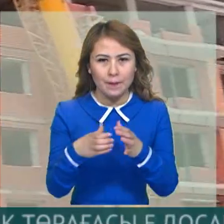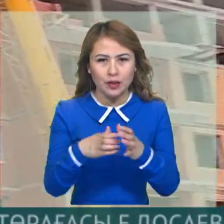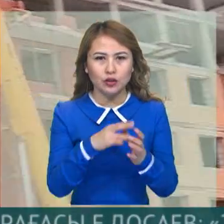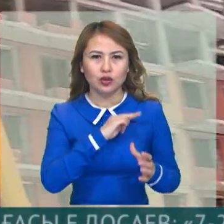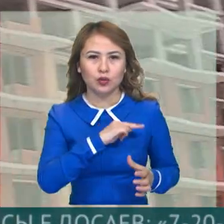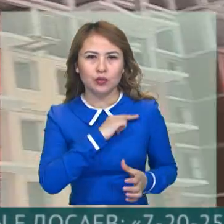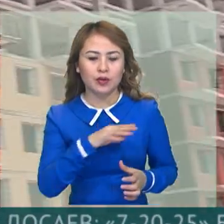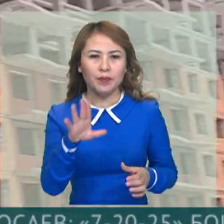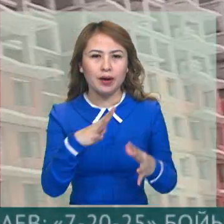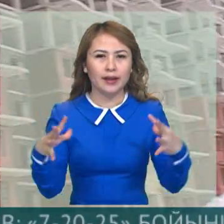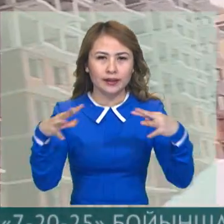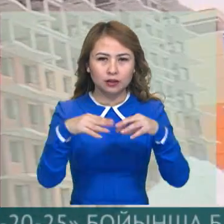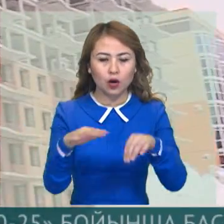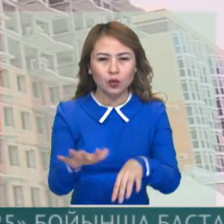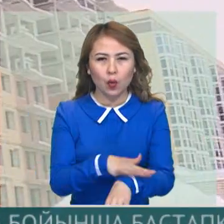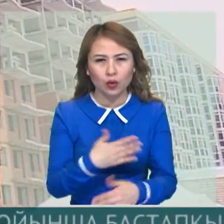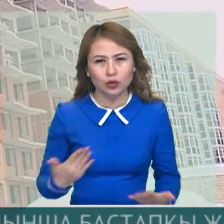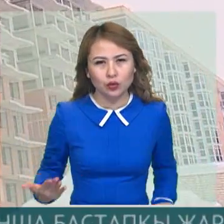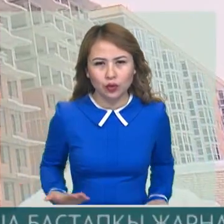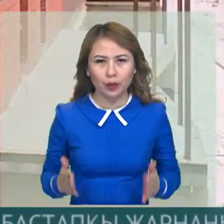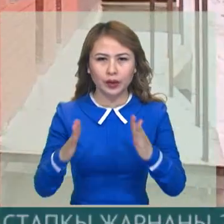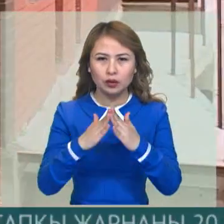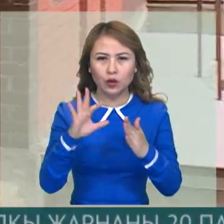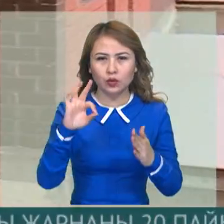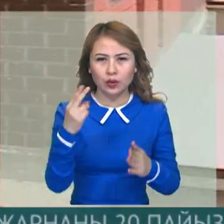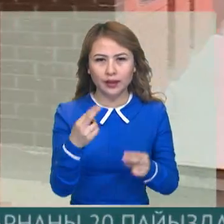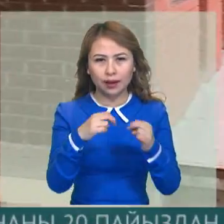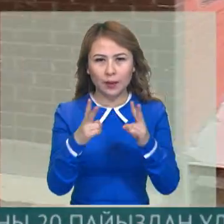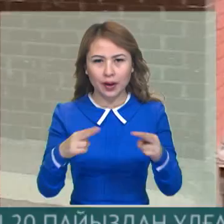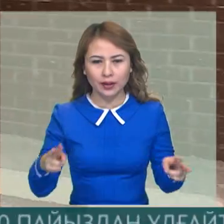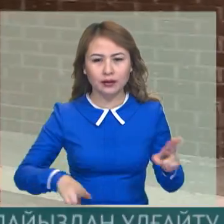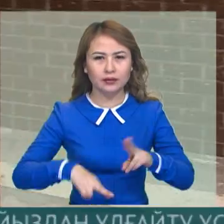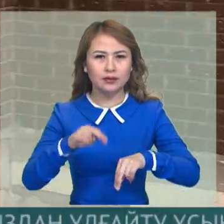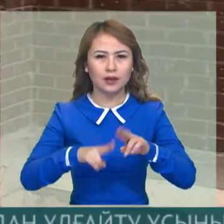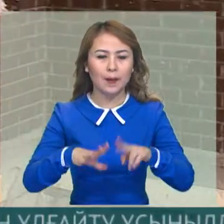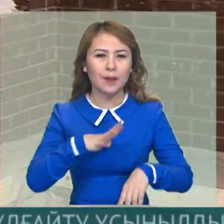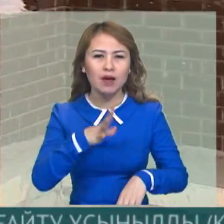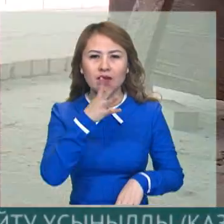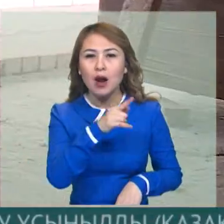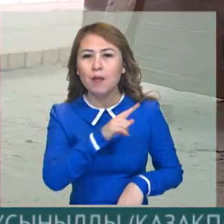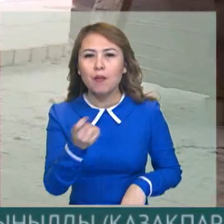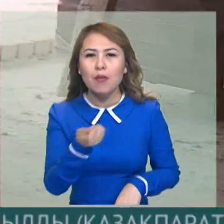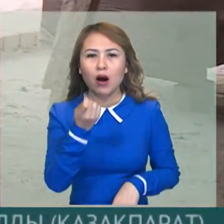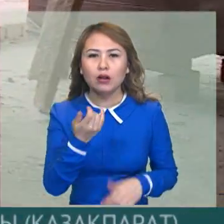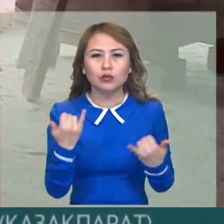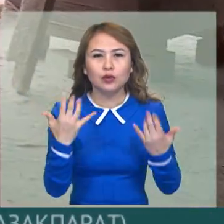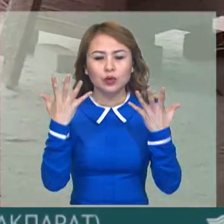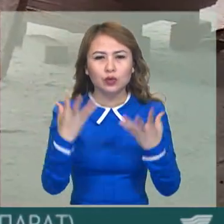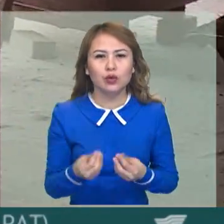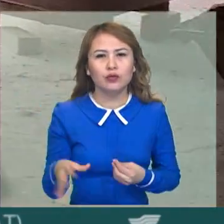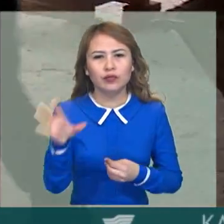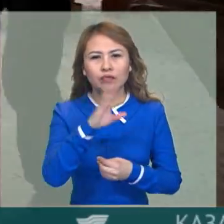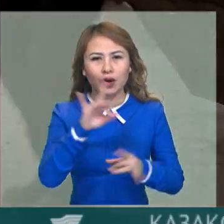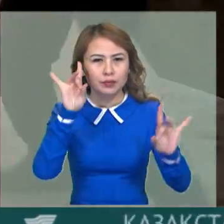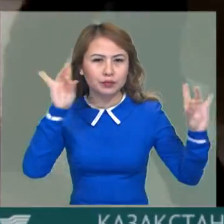компаниясындағы жұмысшылармен бірге ондаған тұрғын үйлер мен әлеуметтік ғимараттарды салған. Аз уақыт ішінде бой көтеріп, бүгінде төрткүл